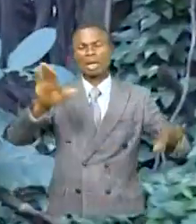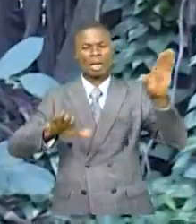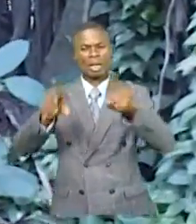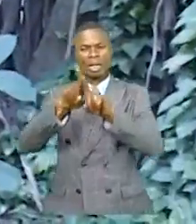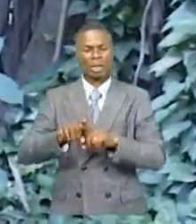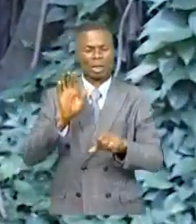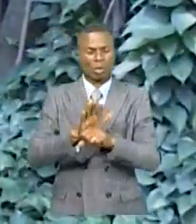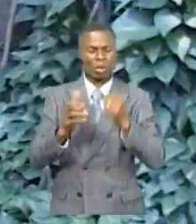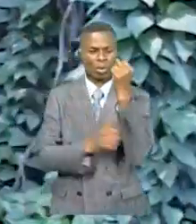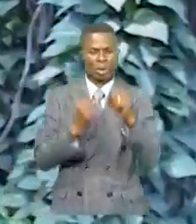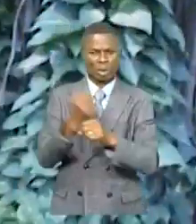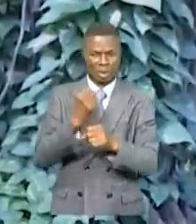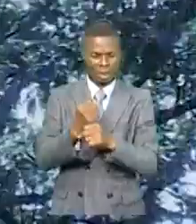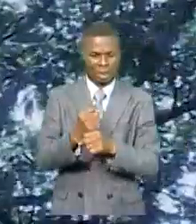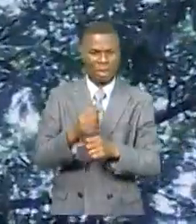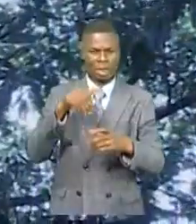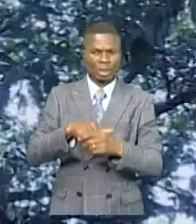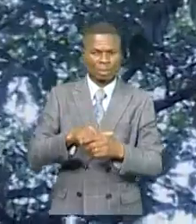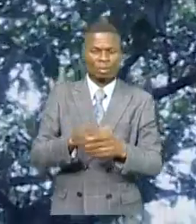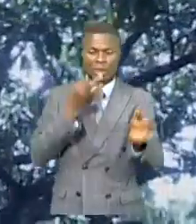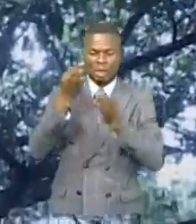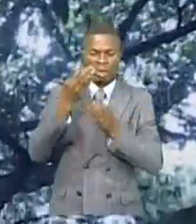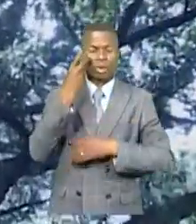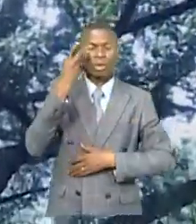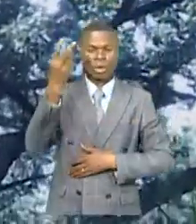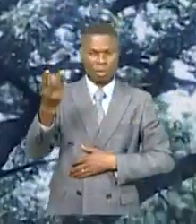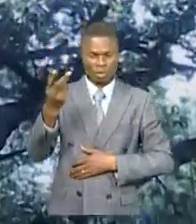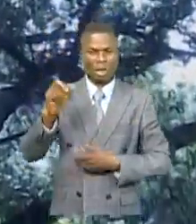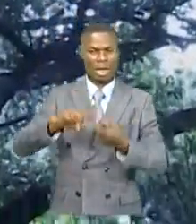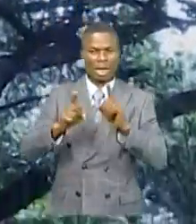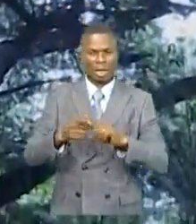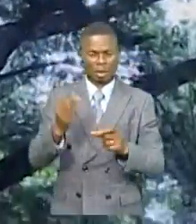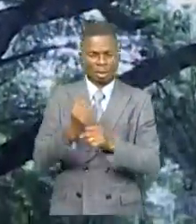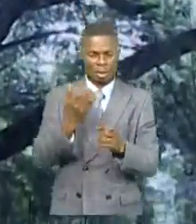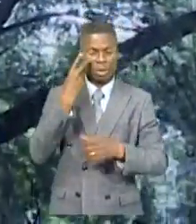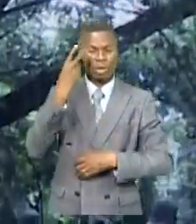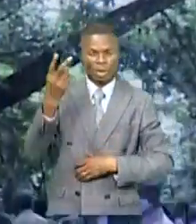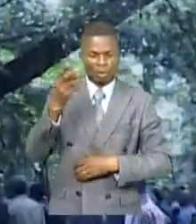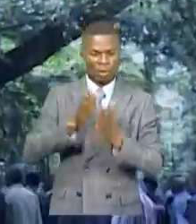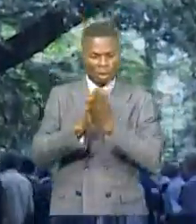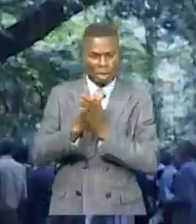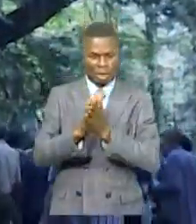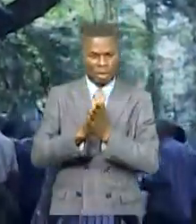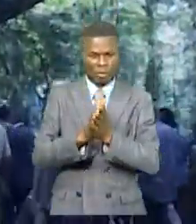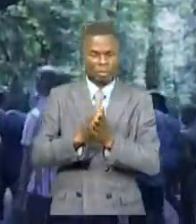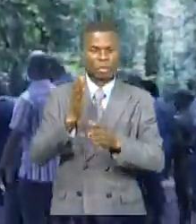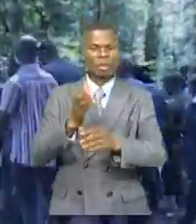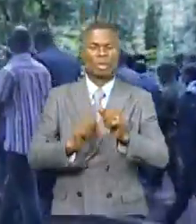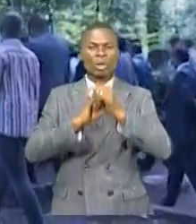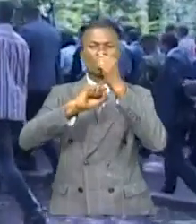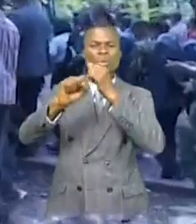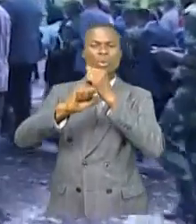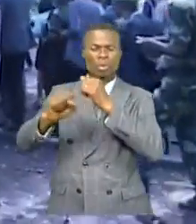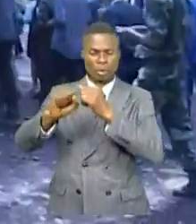partenaires du secteur. Occasion pour lui de donner sa vision à ses collaborateurs. Vision qui va tourner autour de la promotion de l'homme et celle